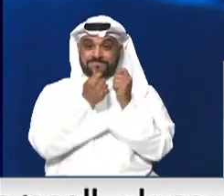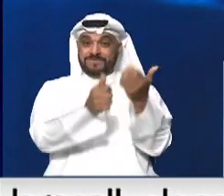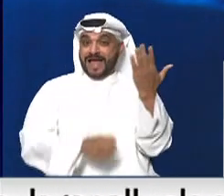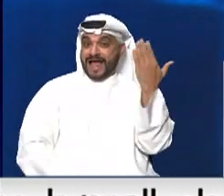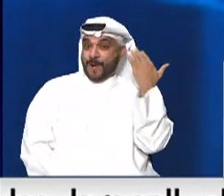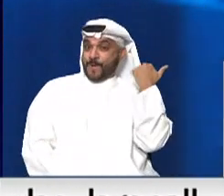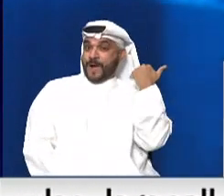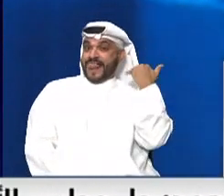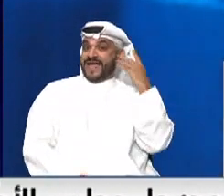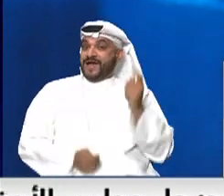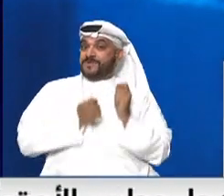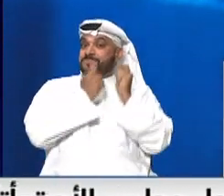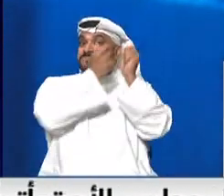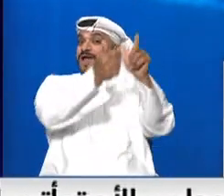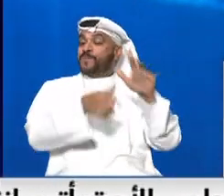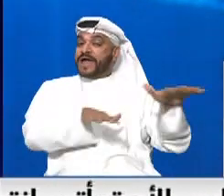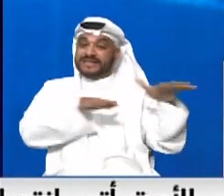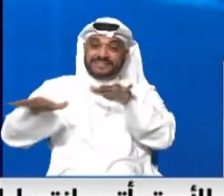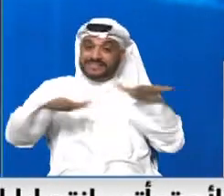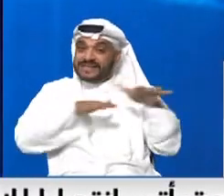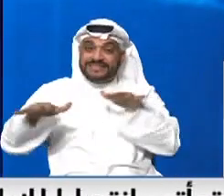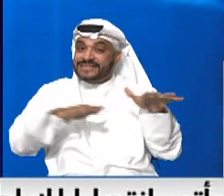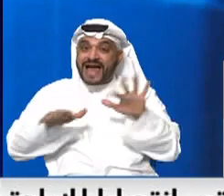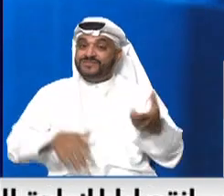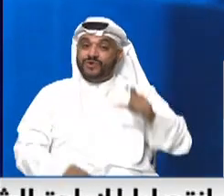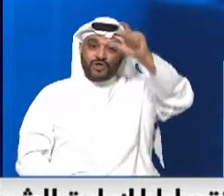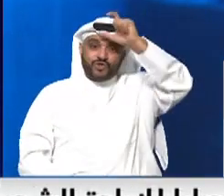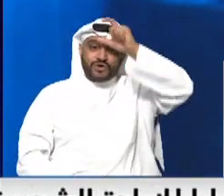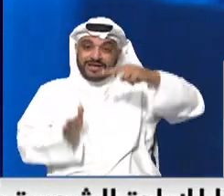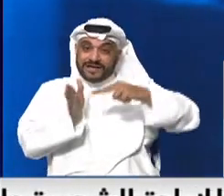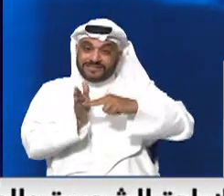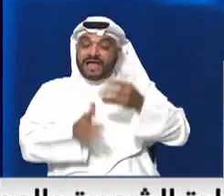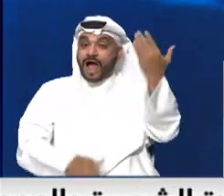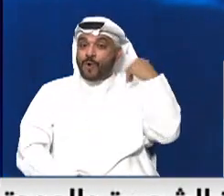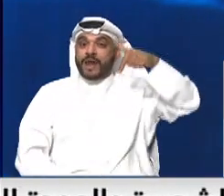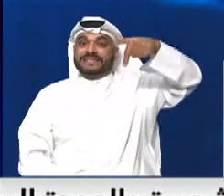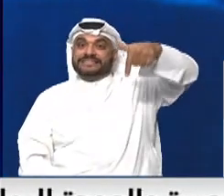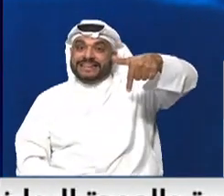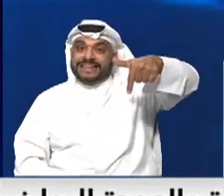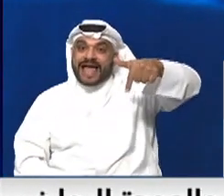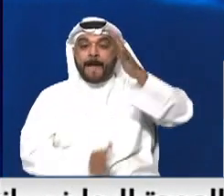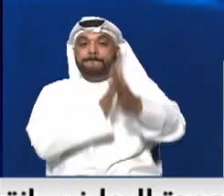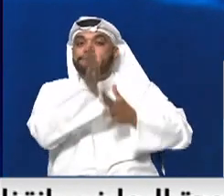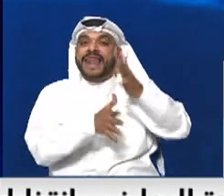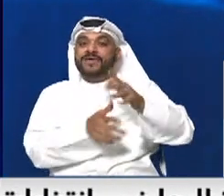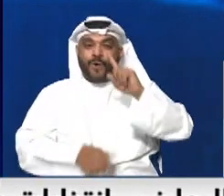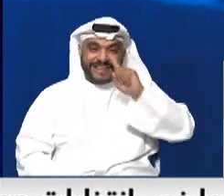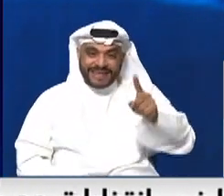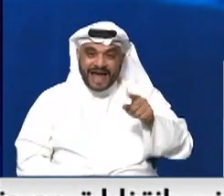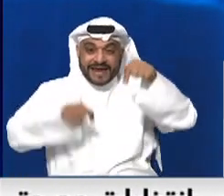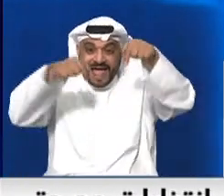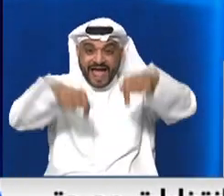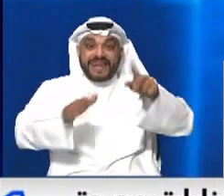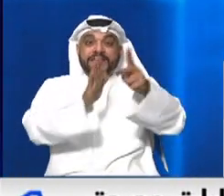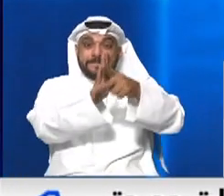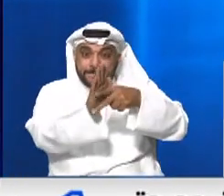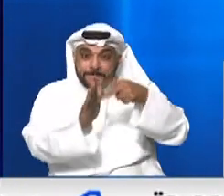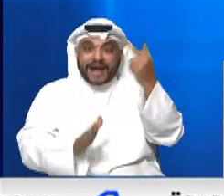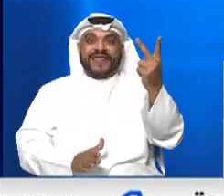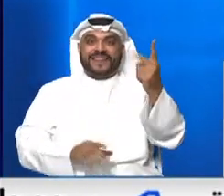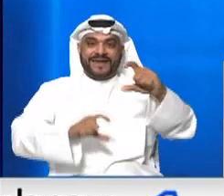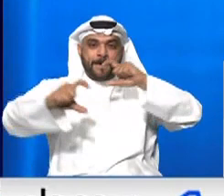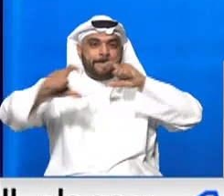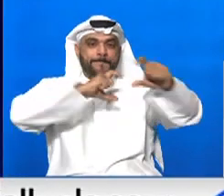بعد تبرعهم للمتضرر زلزال تركيا وسوريا بمبلغ 6 ملايين. كذلك يأتي تبرع غرفة وصناعة